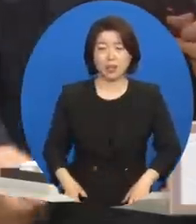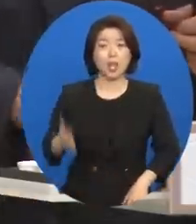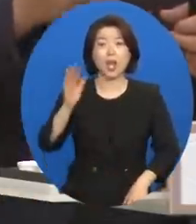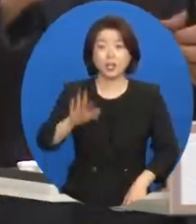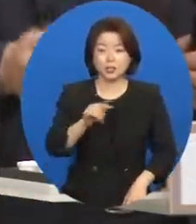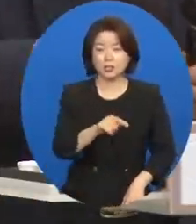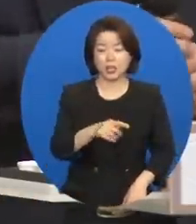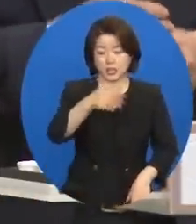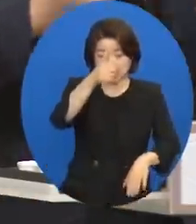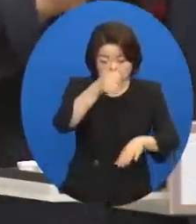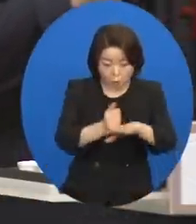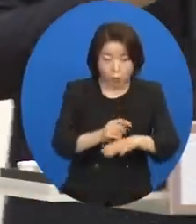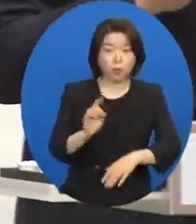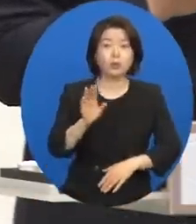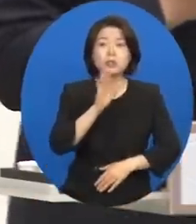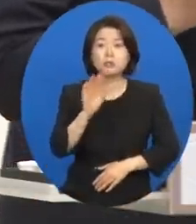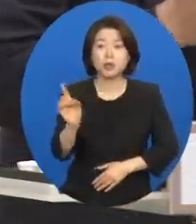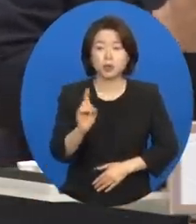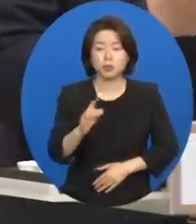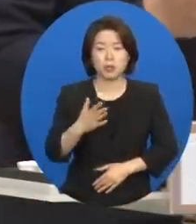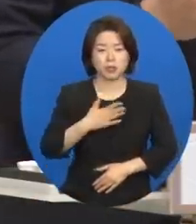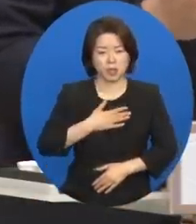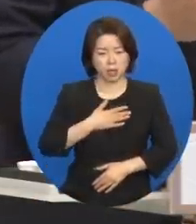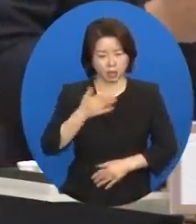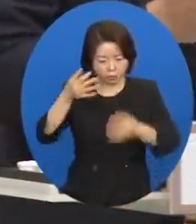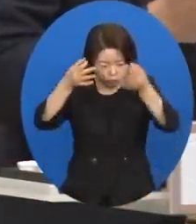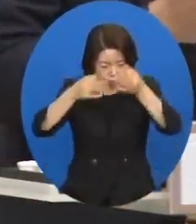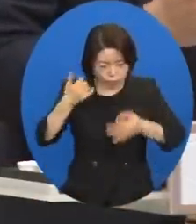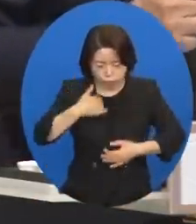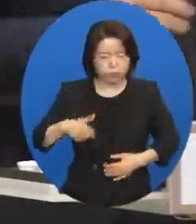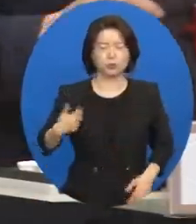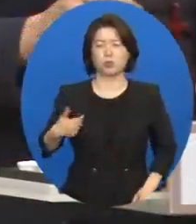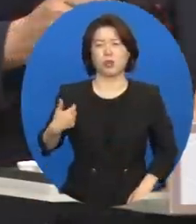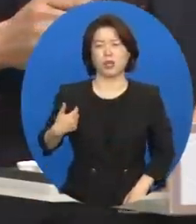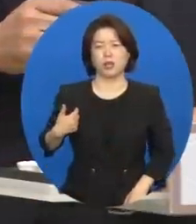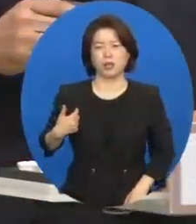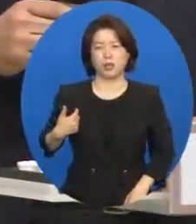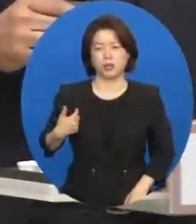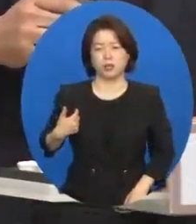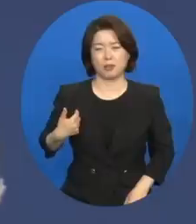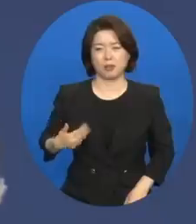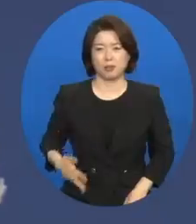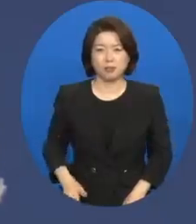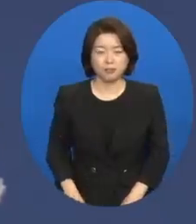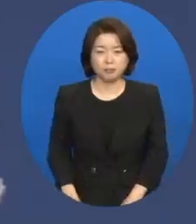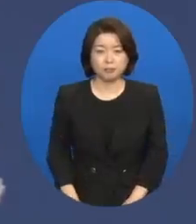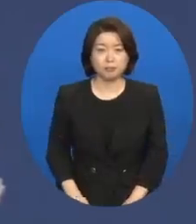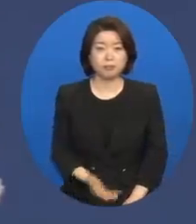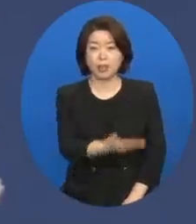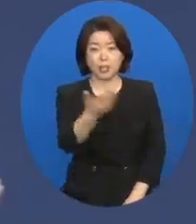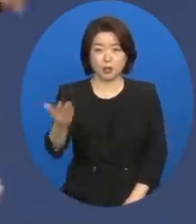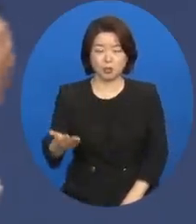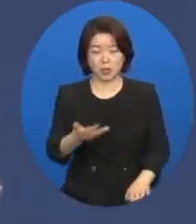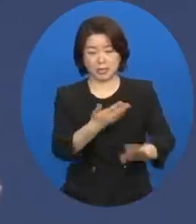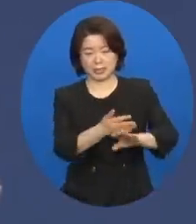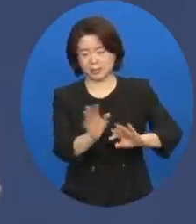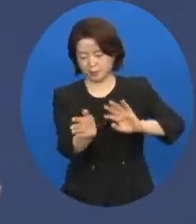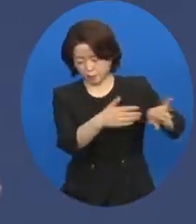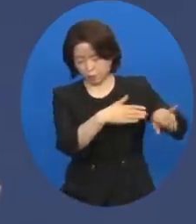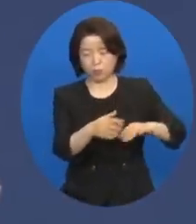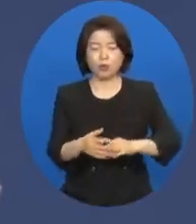그 결론이 바로 나는 내가 누구인지를 모르겠다는 거예요. 자, 여러분 뭐 다른 사람